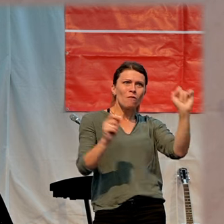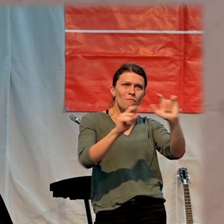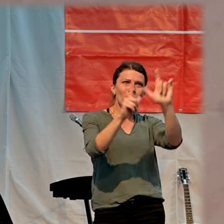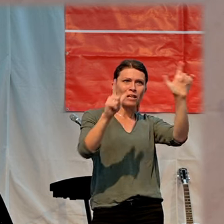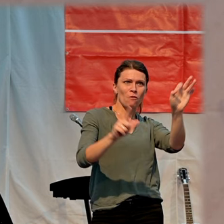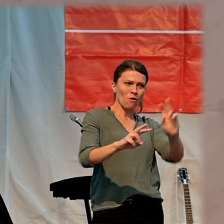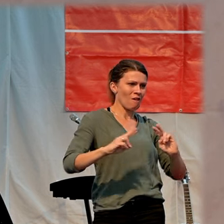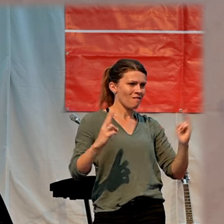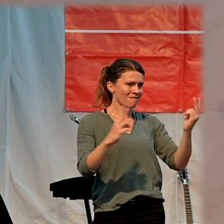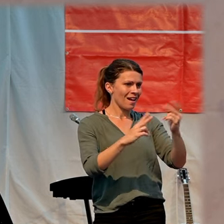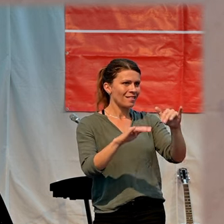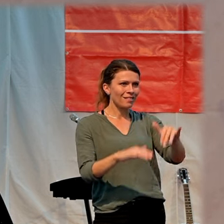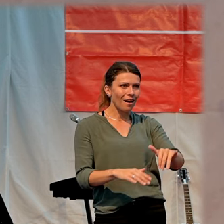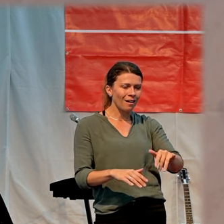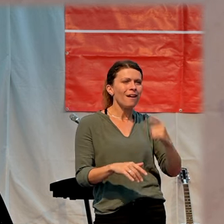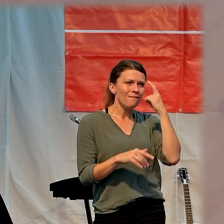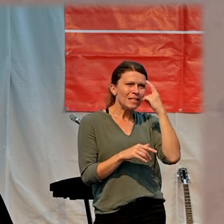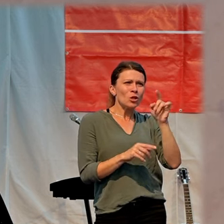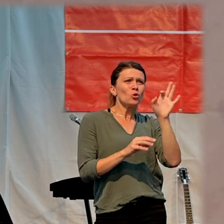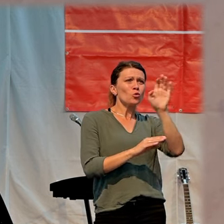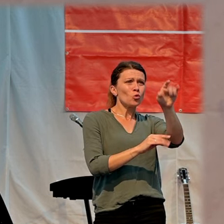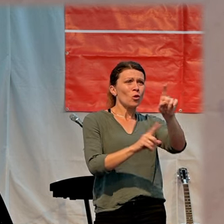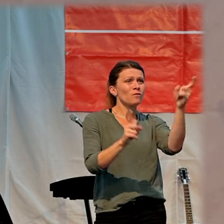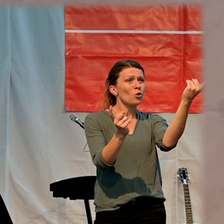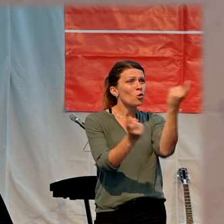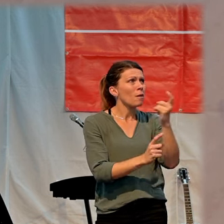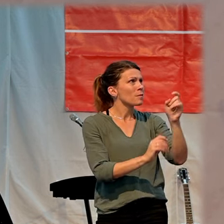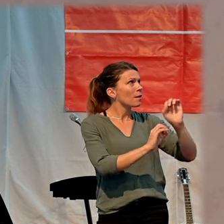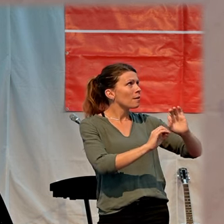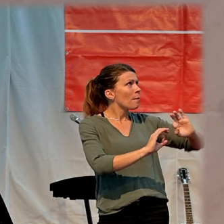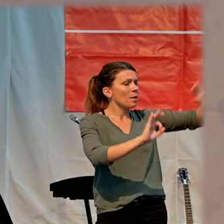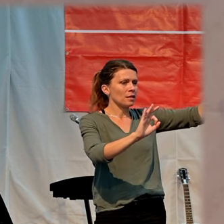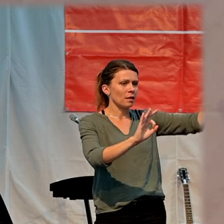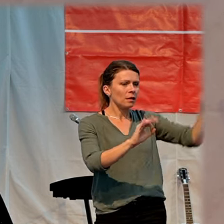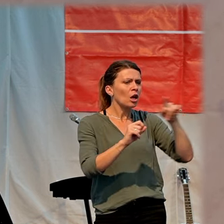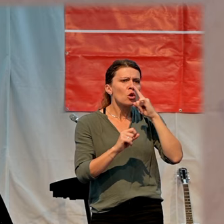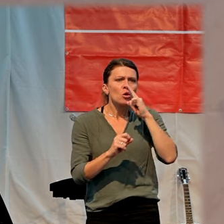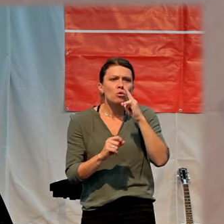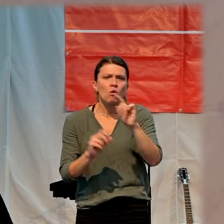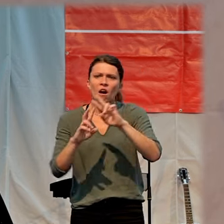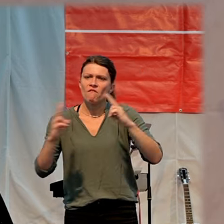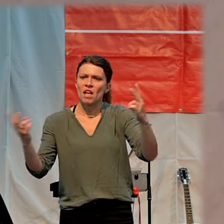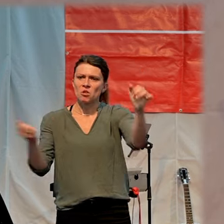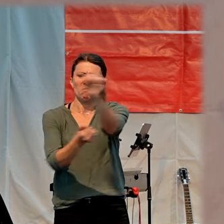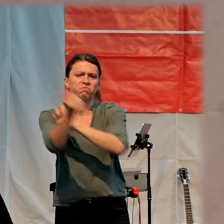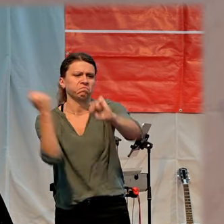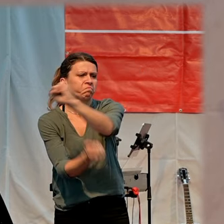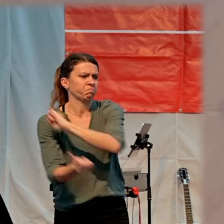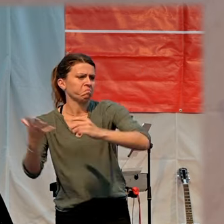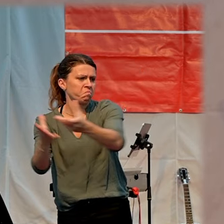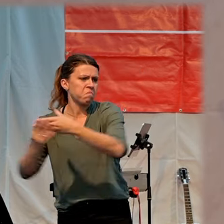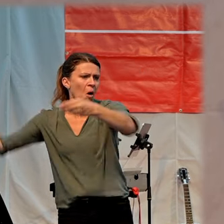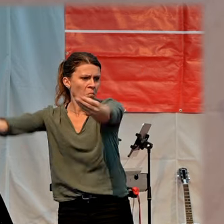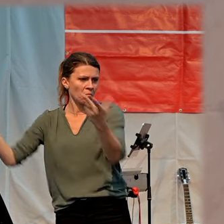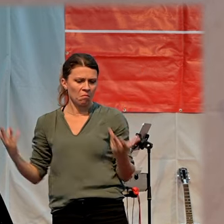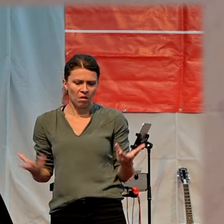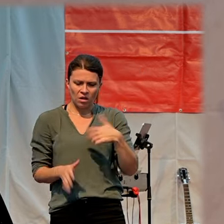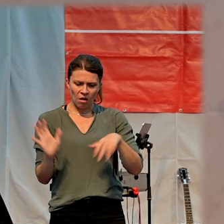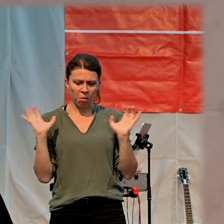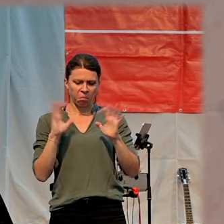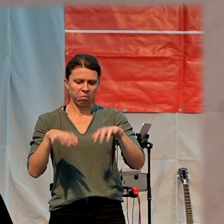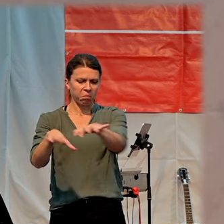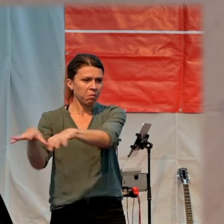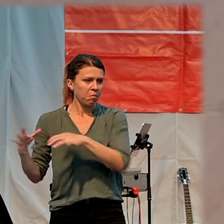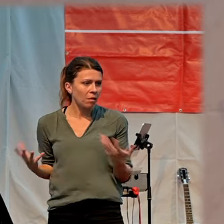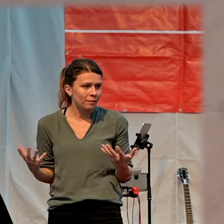hast. Und nicht nur, es geht alles im Feuerball unter, Schluss, wir sitzen in Schott und Asche.